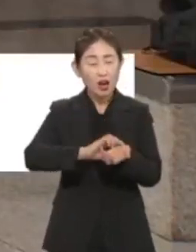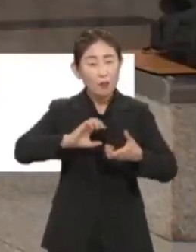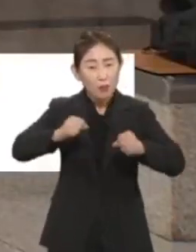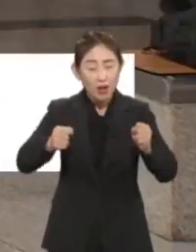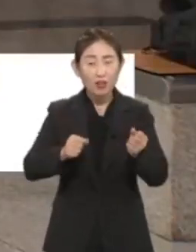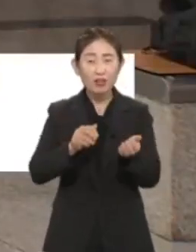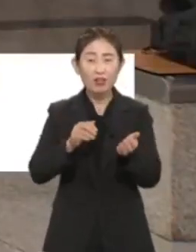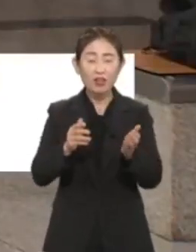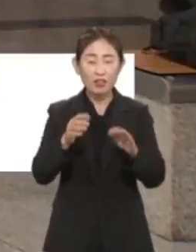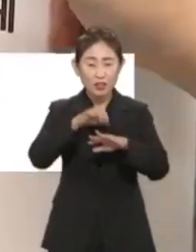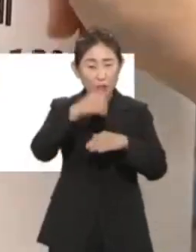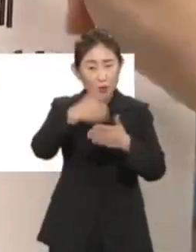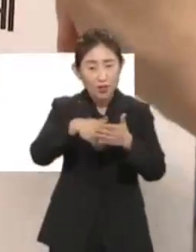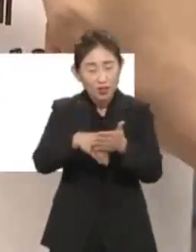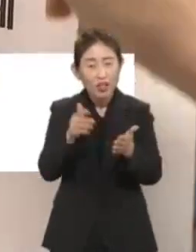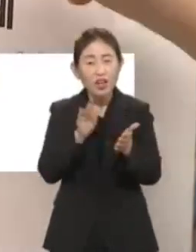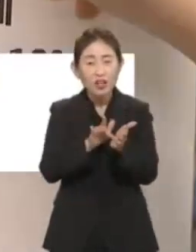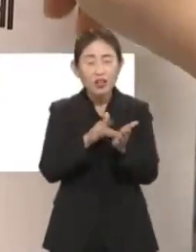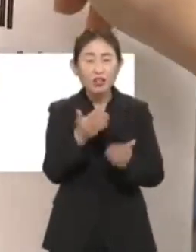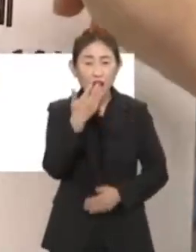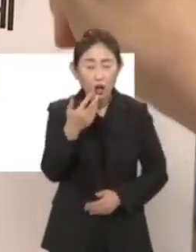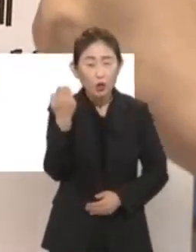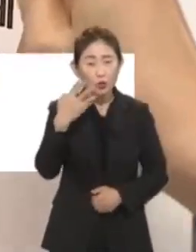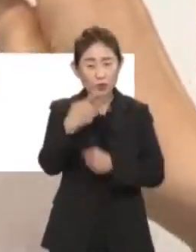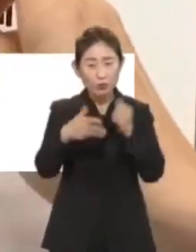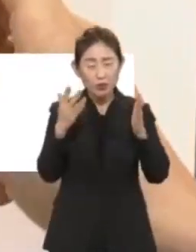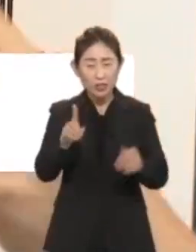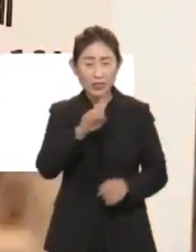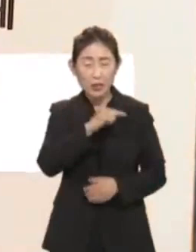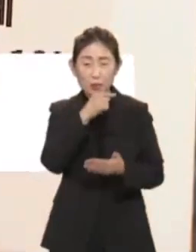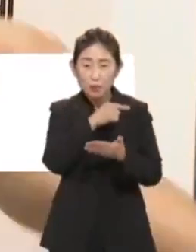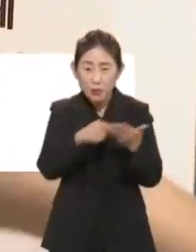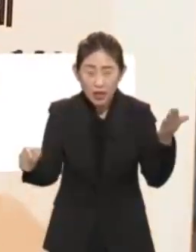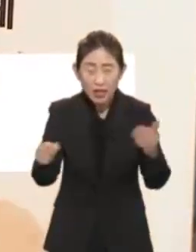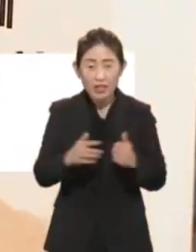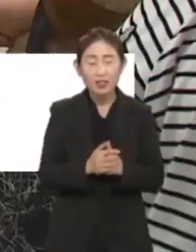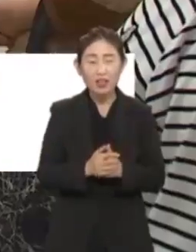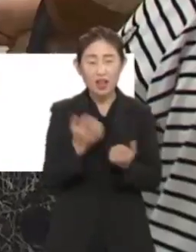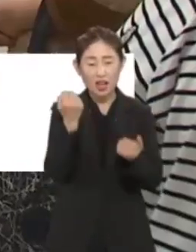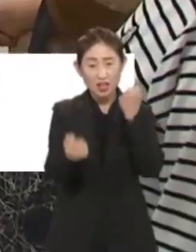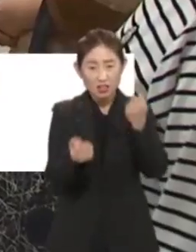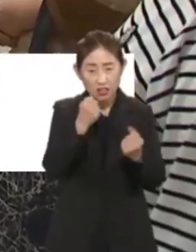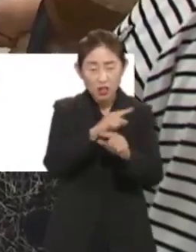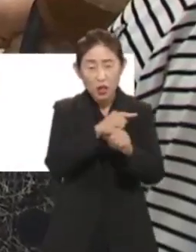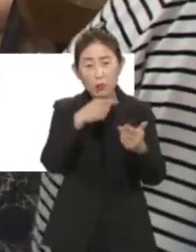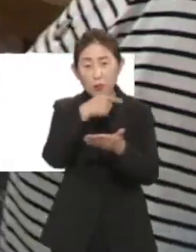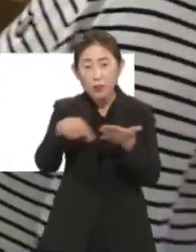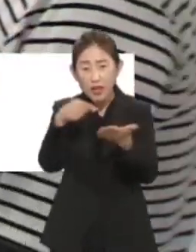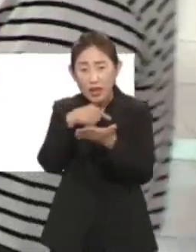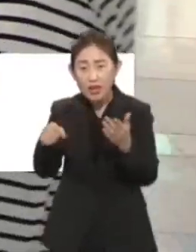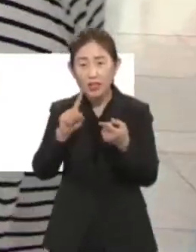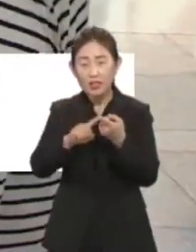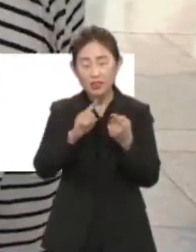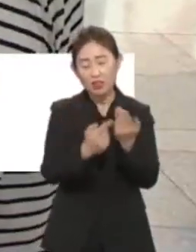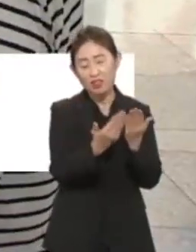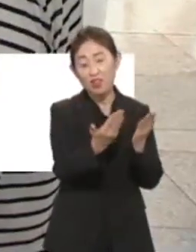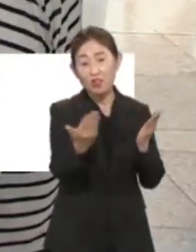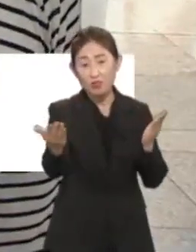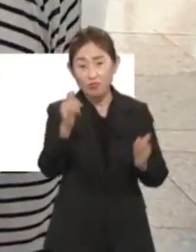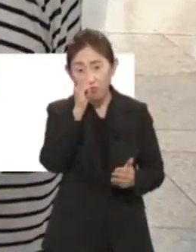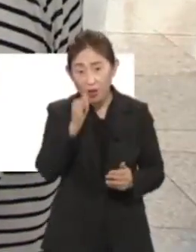주의사항과 최근 3년간 피해가 많이 발생한 헬스장과 PT 이용 관련 피해 사례 등을 중심으로 전시를